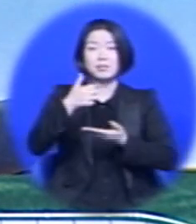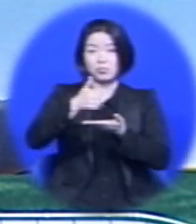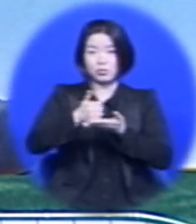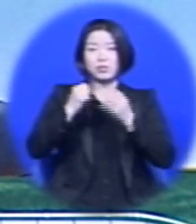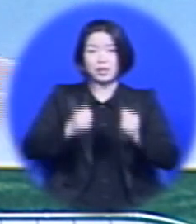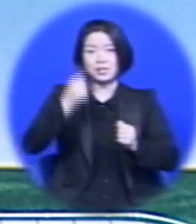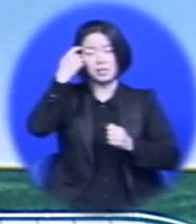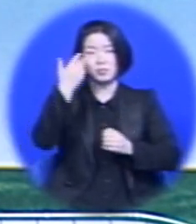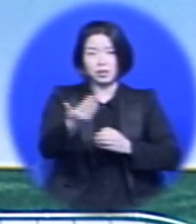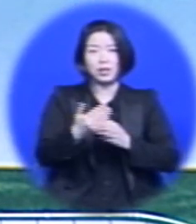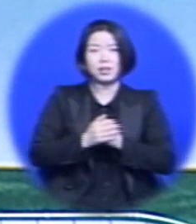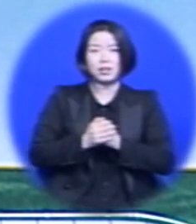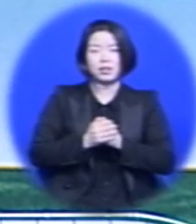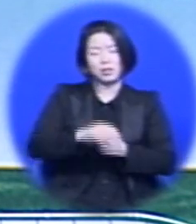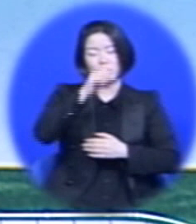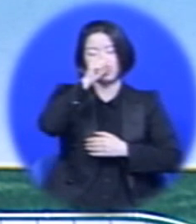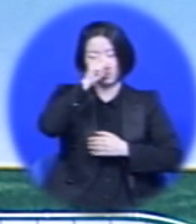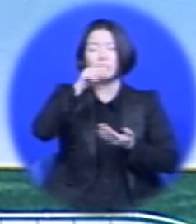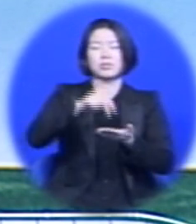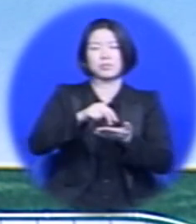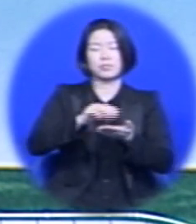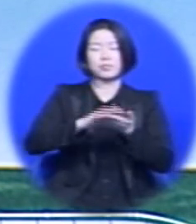계십니까 아주 좋은 상태입니다